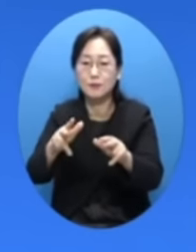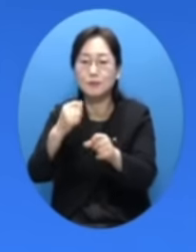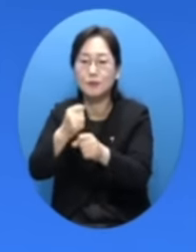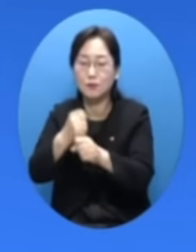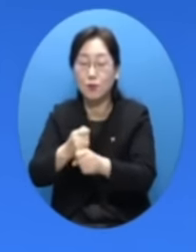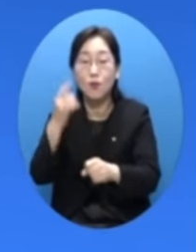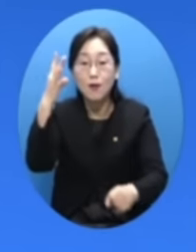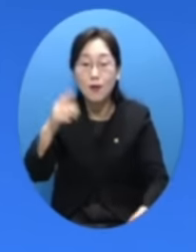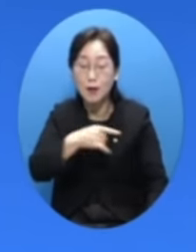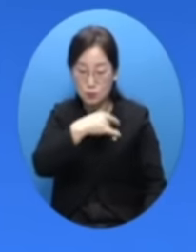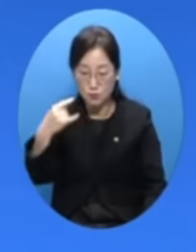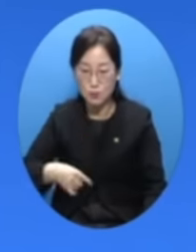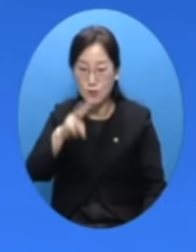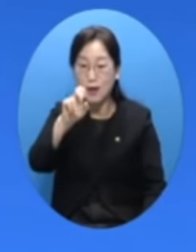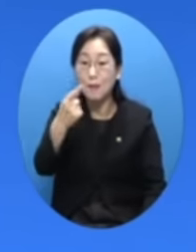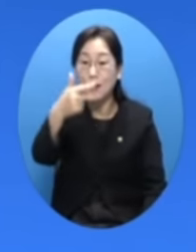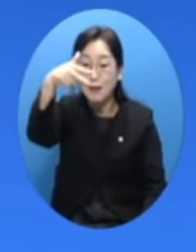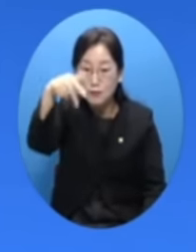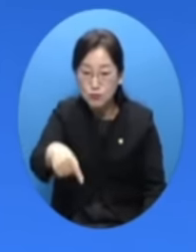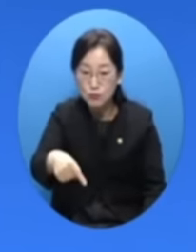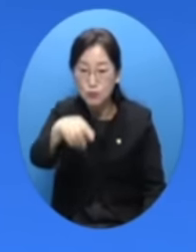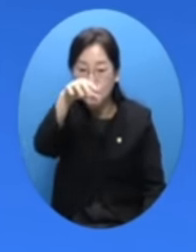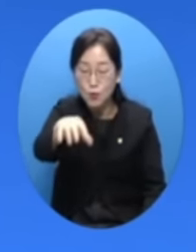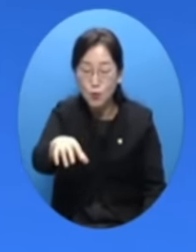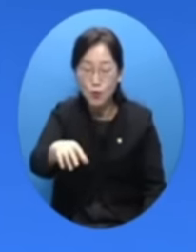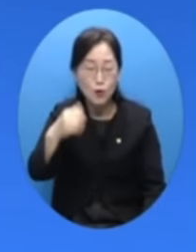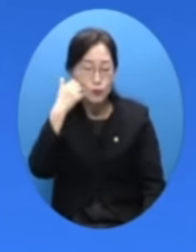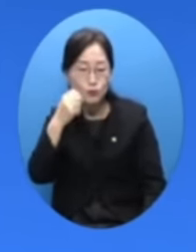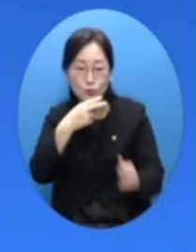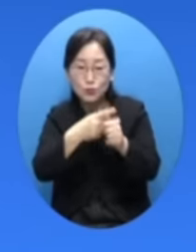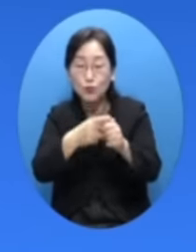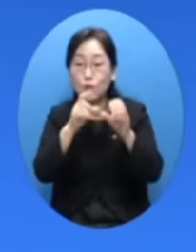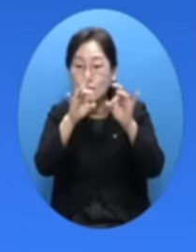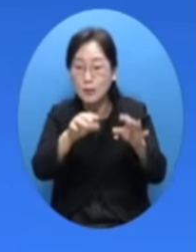만주에서 로스 선교사에서, 일본에서